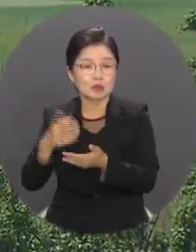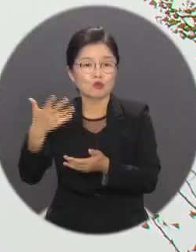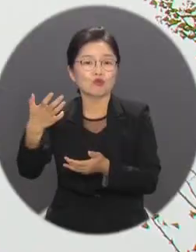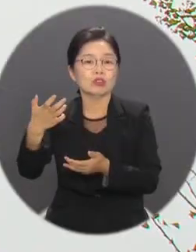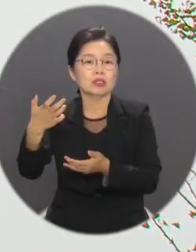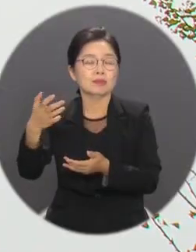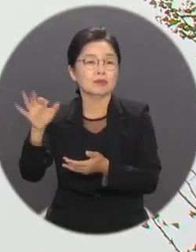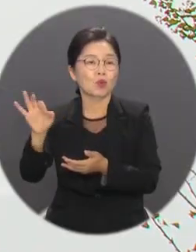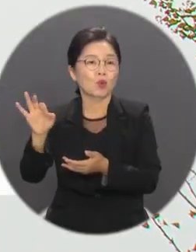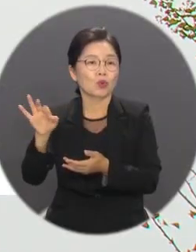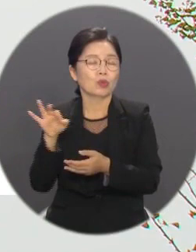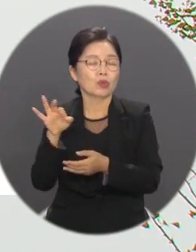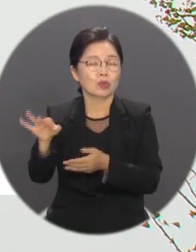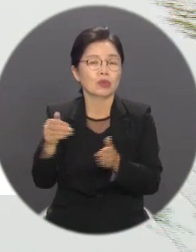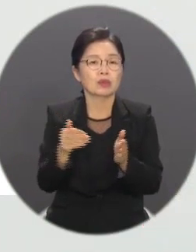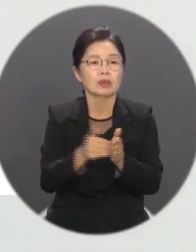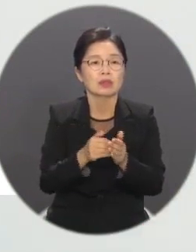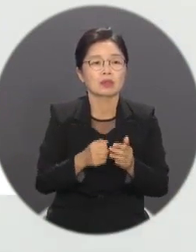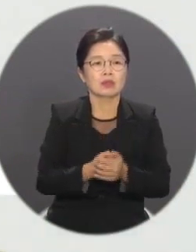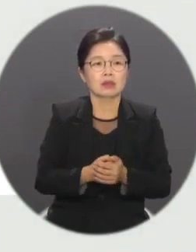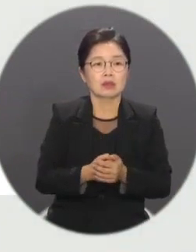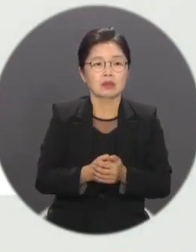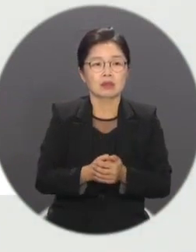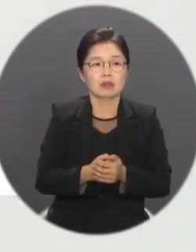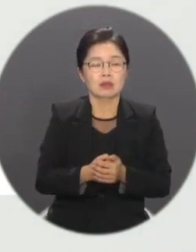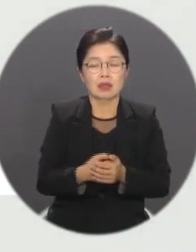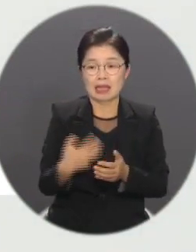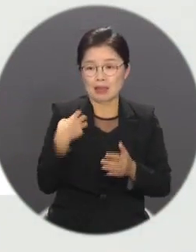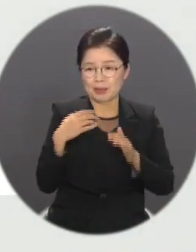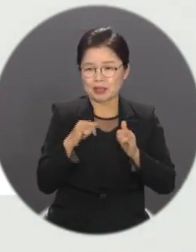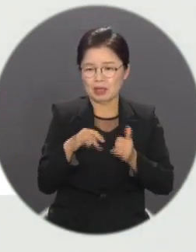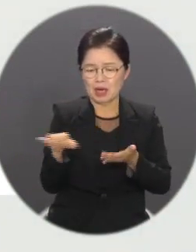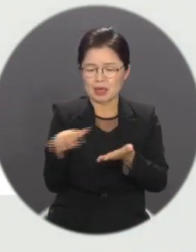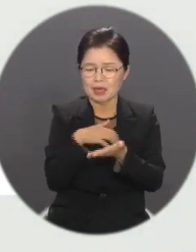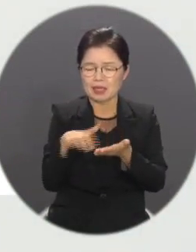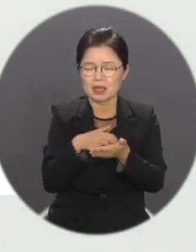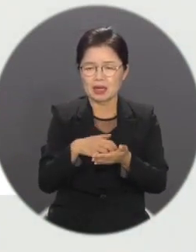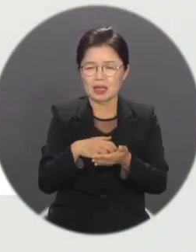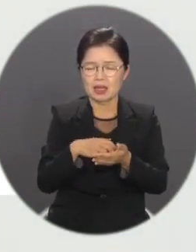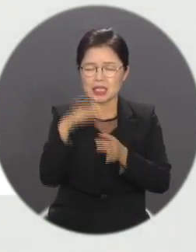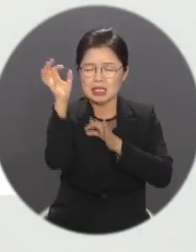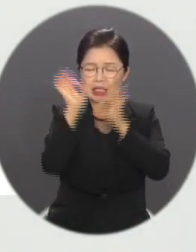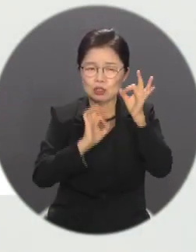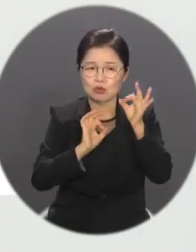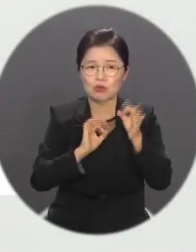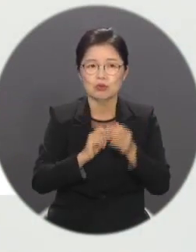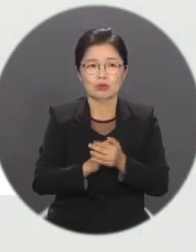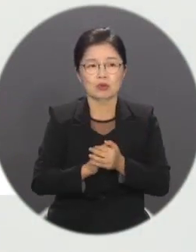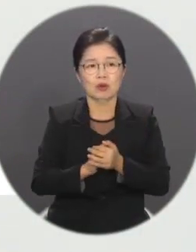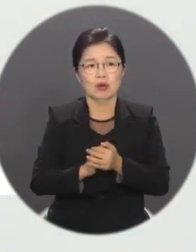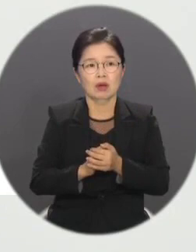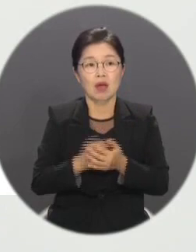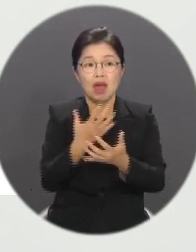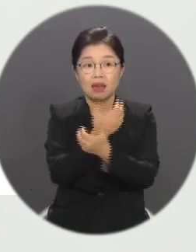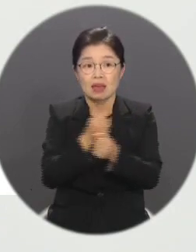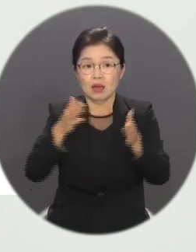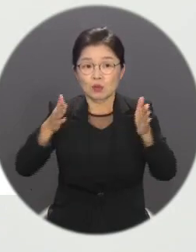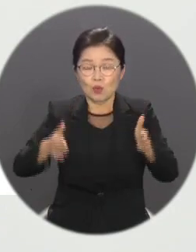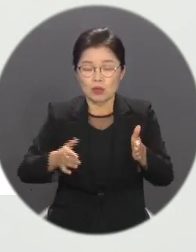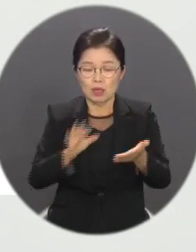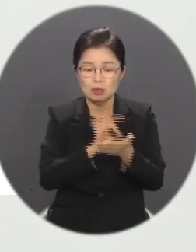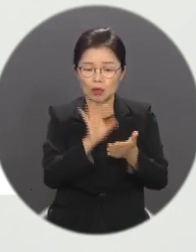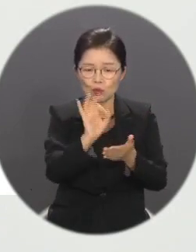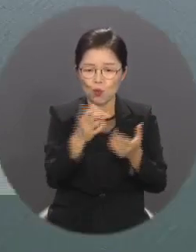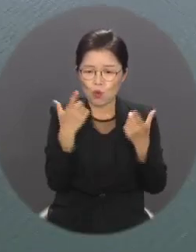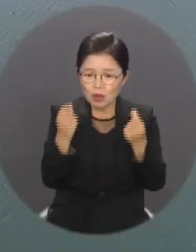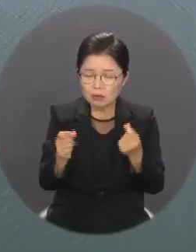입니다 날라가 좀 공책과 는 작용하지 않게 5 계약기간 2 파트 4는 살려 갖게 해야 되는것이